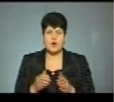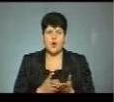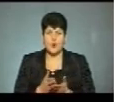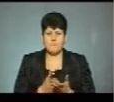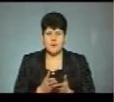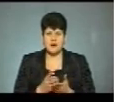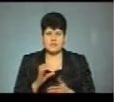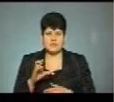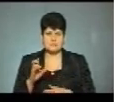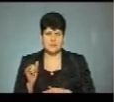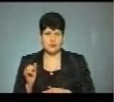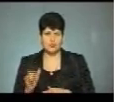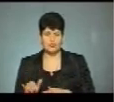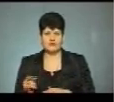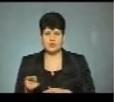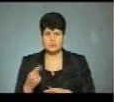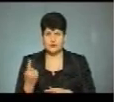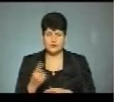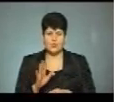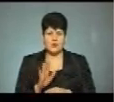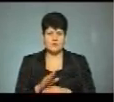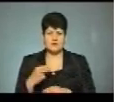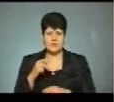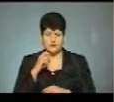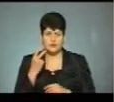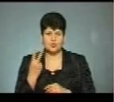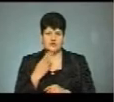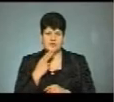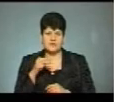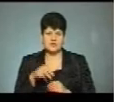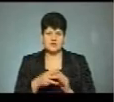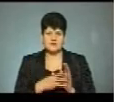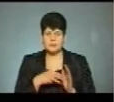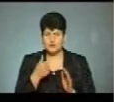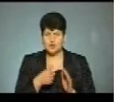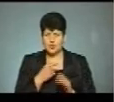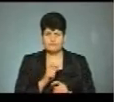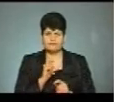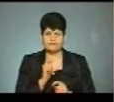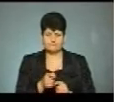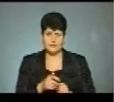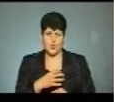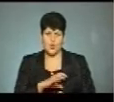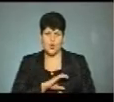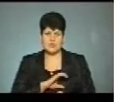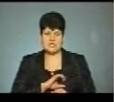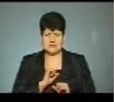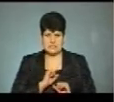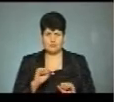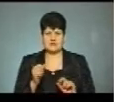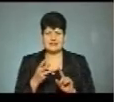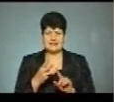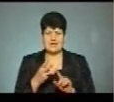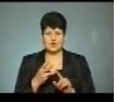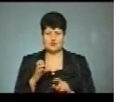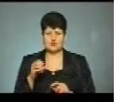в Тернопільській області. Указом президента України від 2 червня 2018 року нагороджений орденом за мужність 3-го